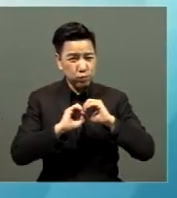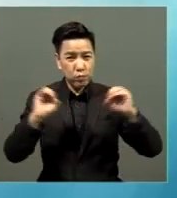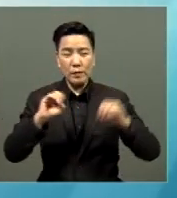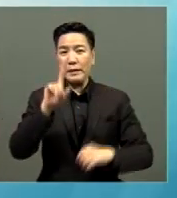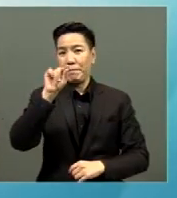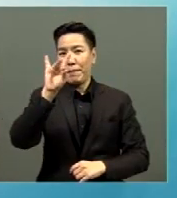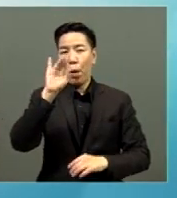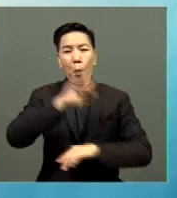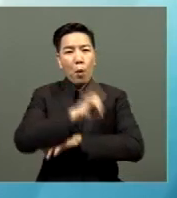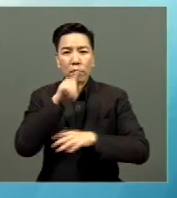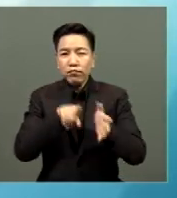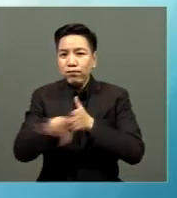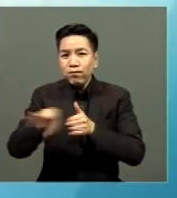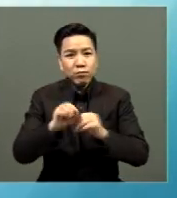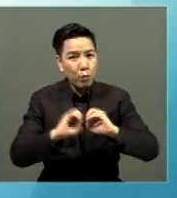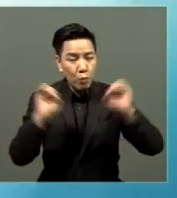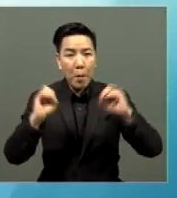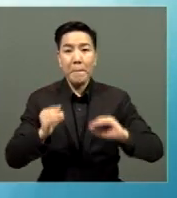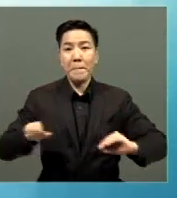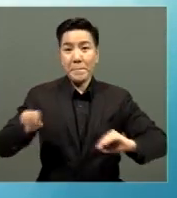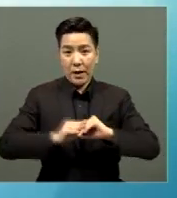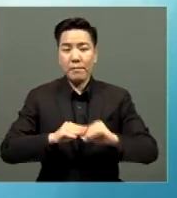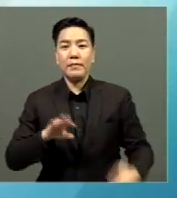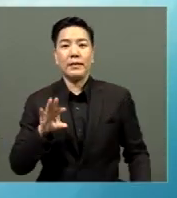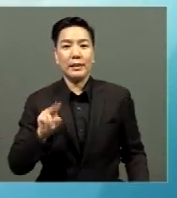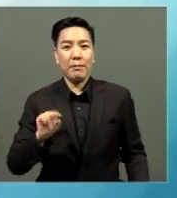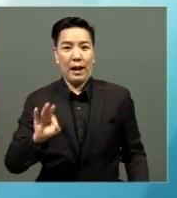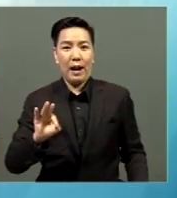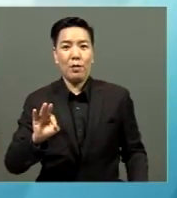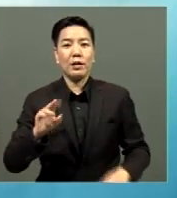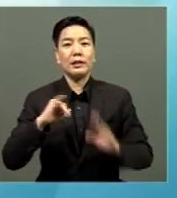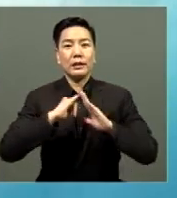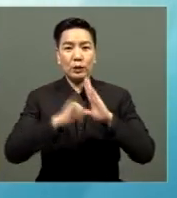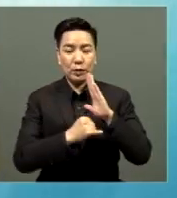รายนะครับครับมารายงานในจังหวัดต่างๆนะครับก็ต้องยินดีกับทางจังหวัดเชียงใหม่พิษณุโลกลำปางชัยภูมิและตรังที่ลงมาทำให้กลุ่มของจังหวัดที่ไม่มีผู้ป่วยรายงานในช่วง28วันที่ผ่านมาเพิ่มขึ้นเป็น 39